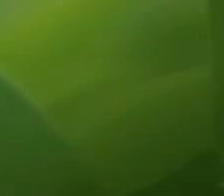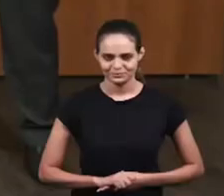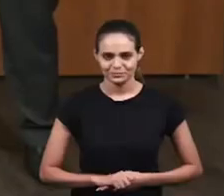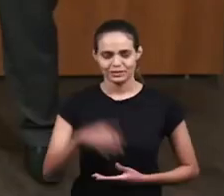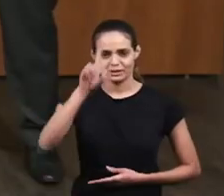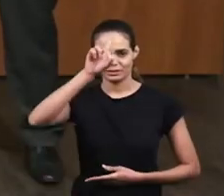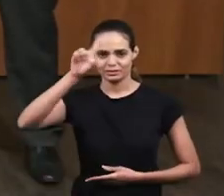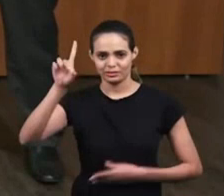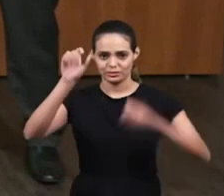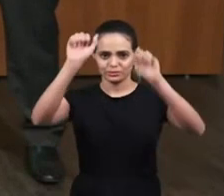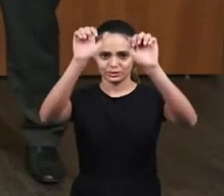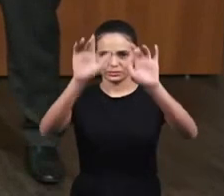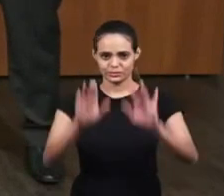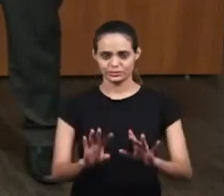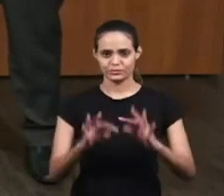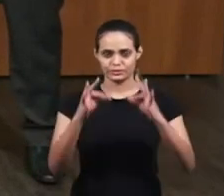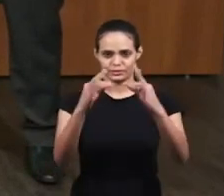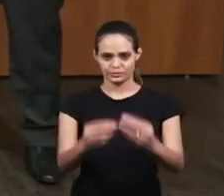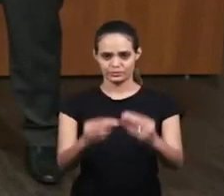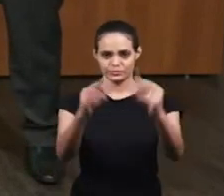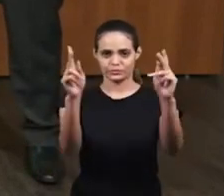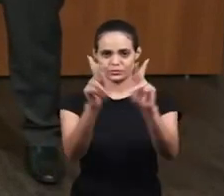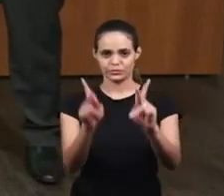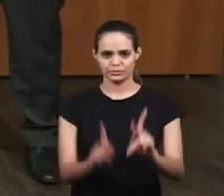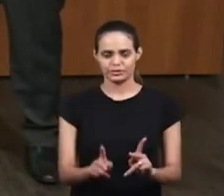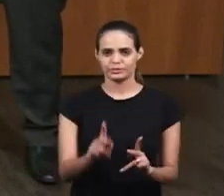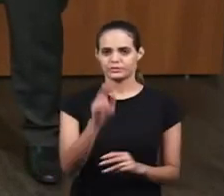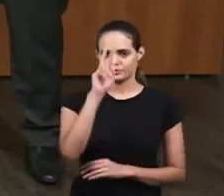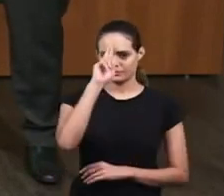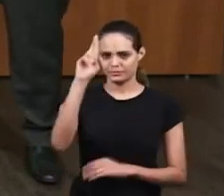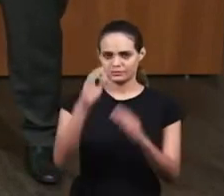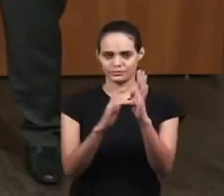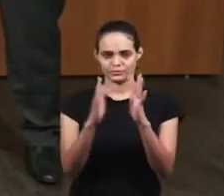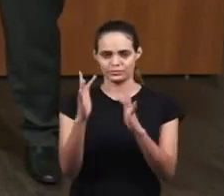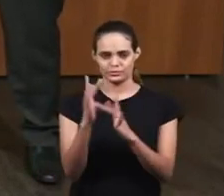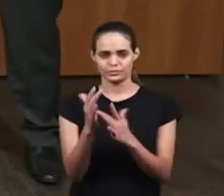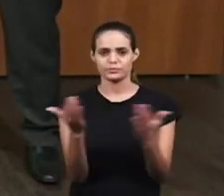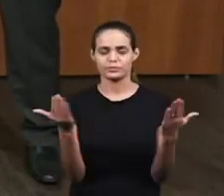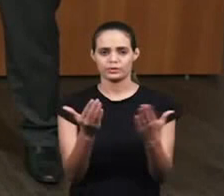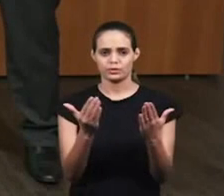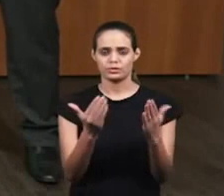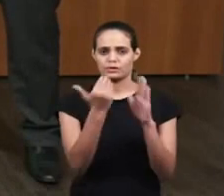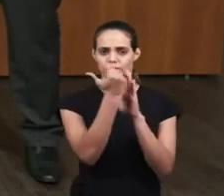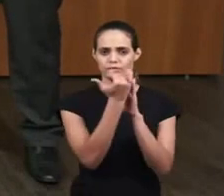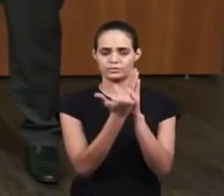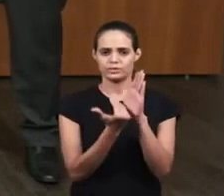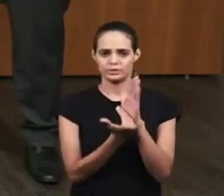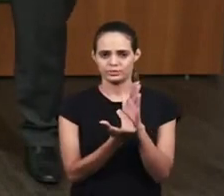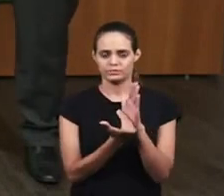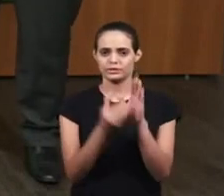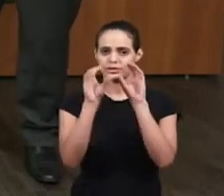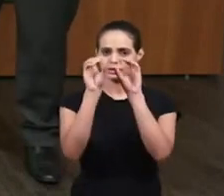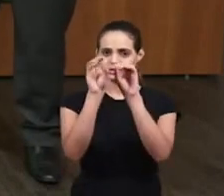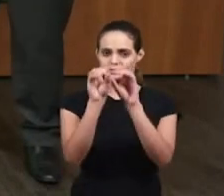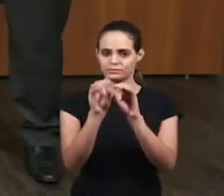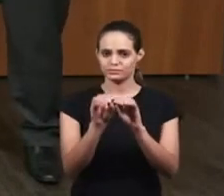Gott segne alle. Friede des Herrn Jesus. Dies ist die Sendung Lehren aus dem Machanaim.